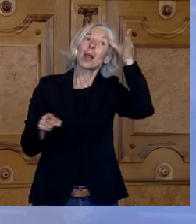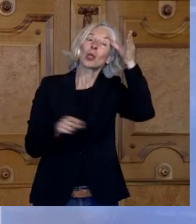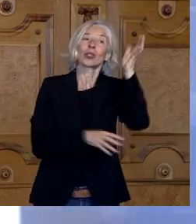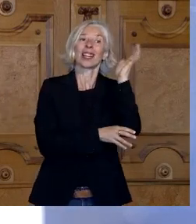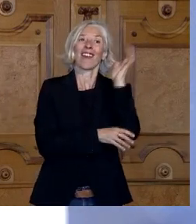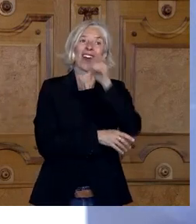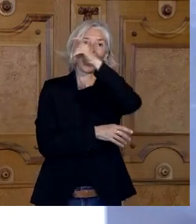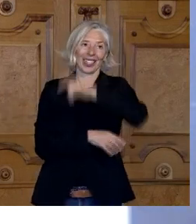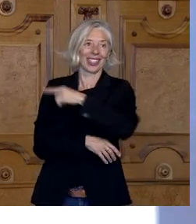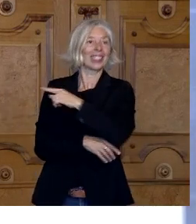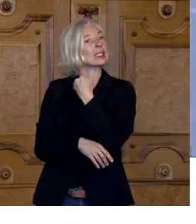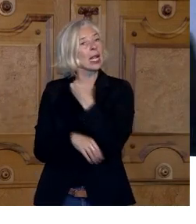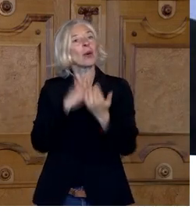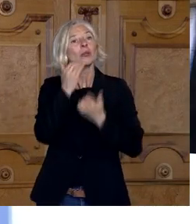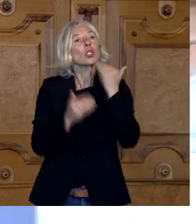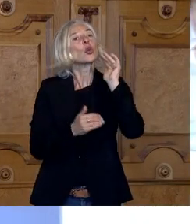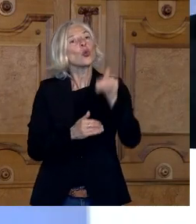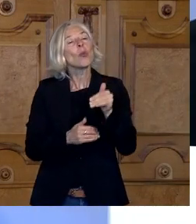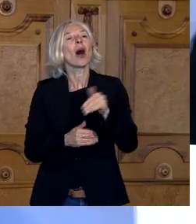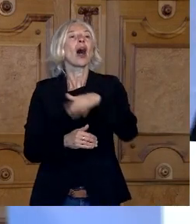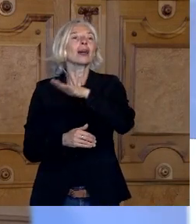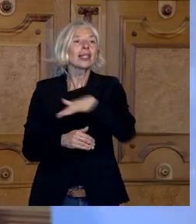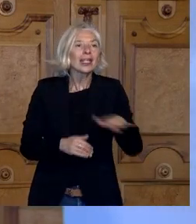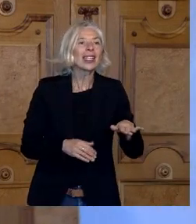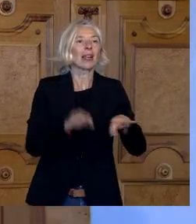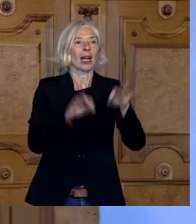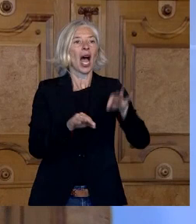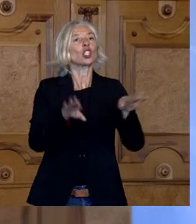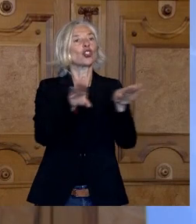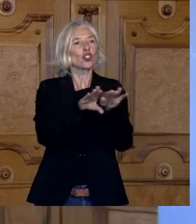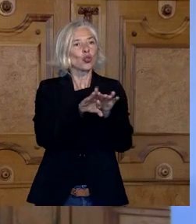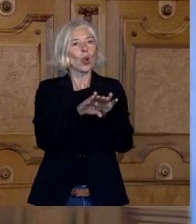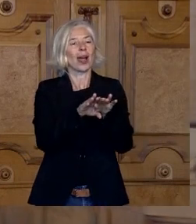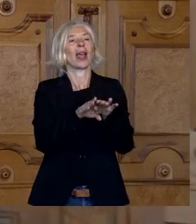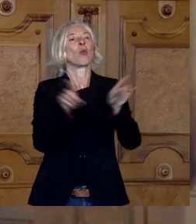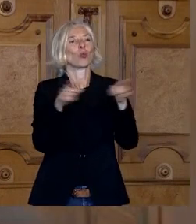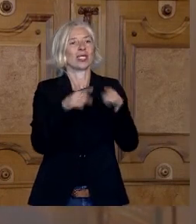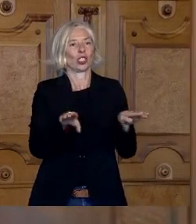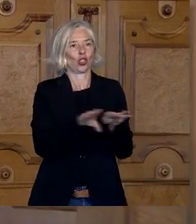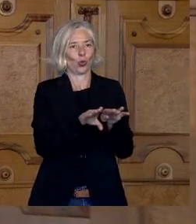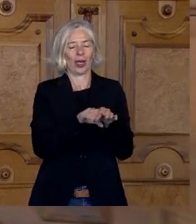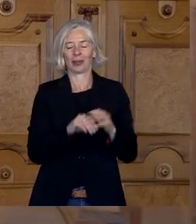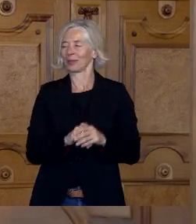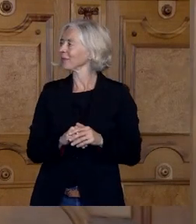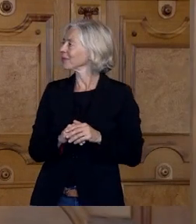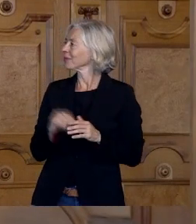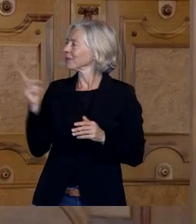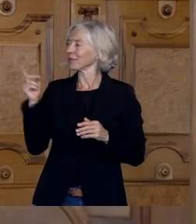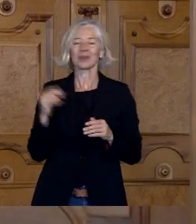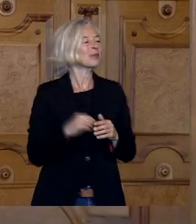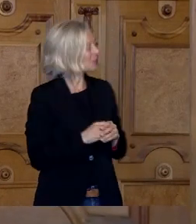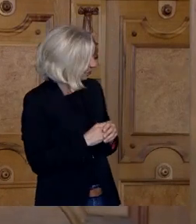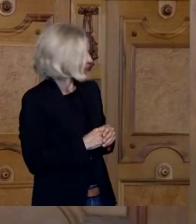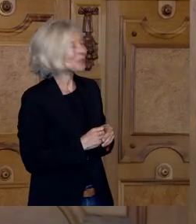den Themenbereich Kitaschulen, Musikschule und Stadtbücherei sagen wird. Ja, ein herzliches Willkommen auch von meiner Seite.